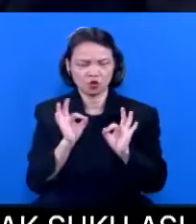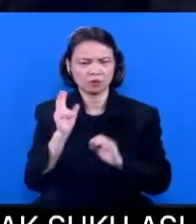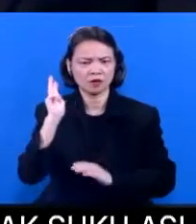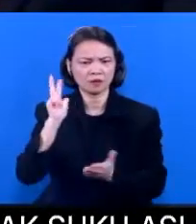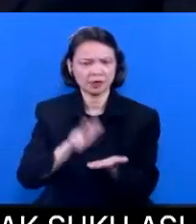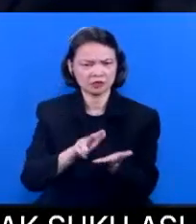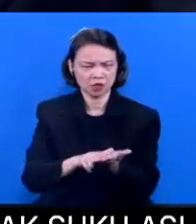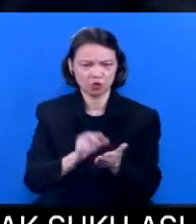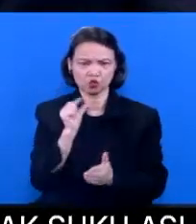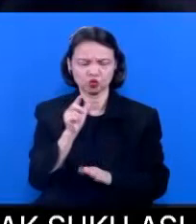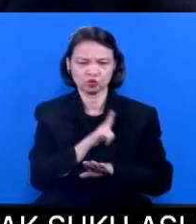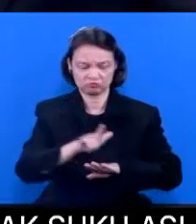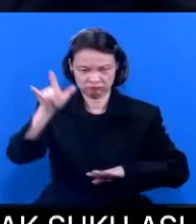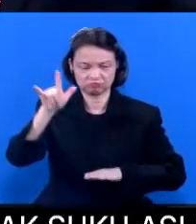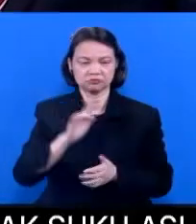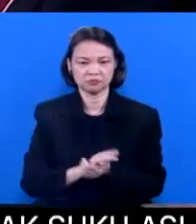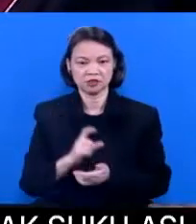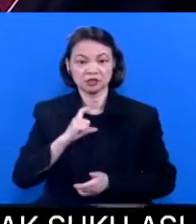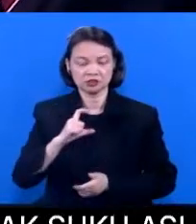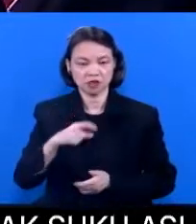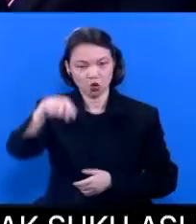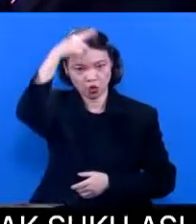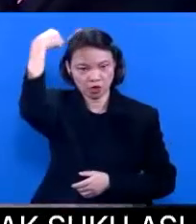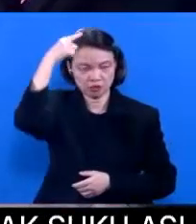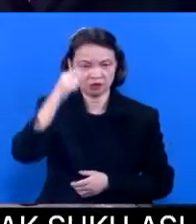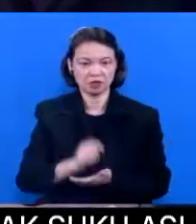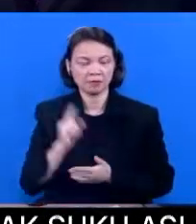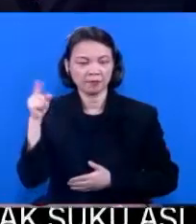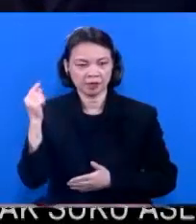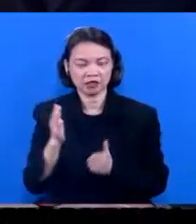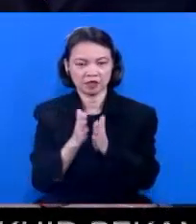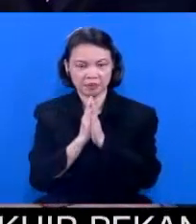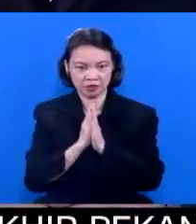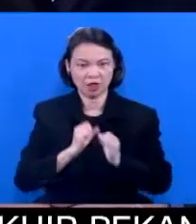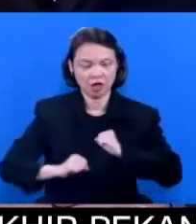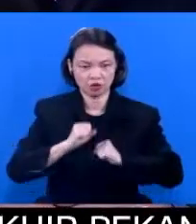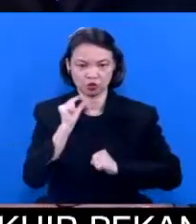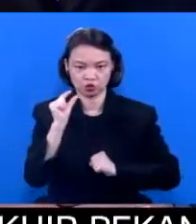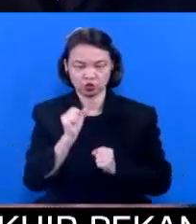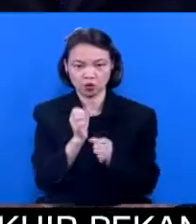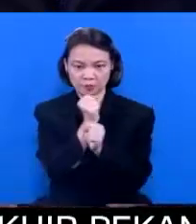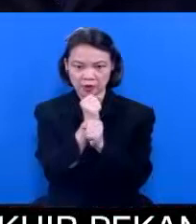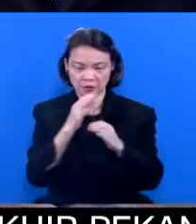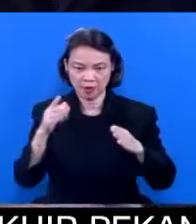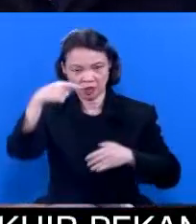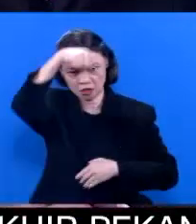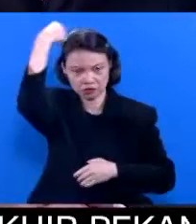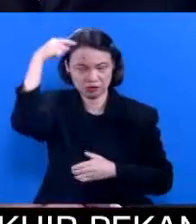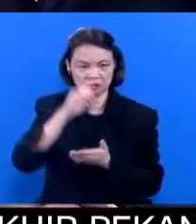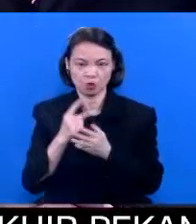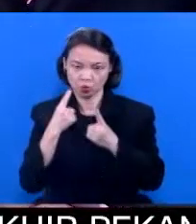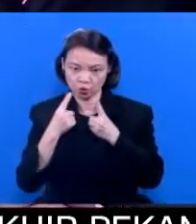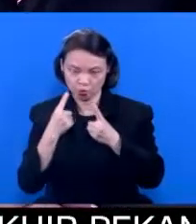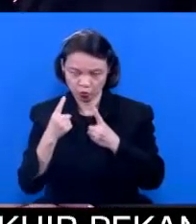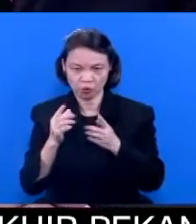keberangkatan. Sejumlah jemaah calon haji berharap pemerintah lebih aktif memberikan informasi terkait perkembangan haji dan membangun diplomasi dengan